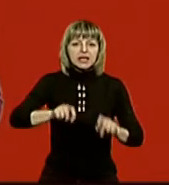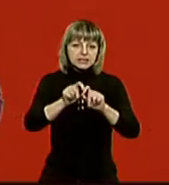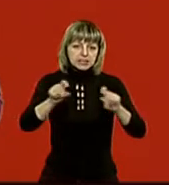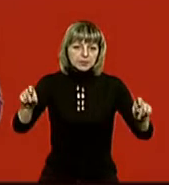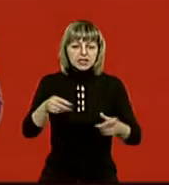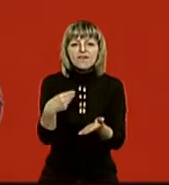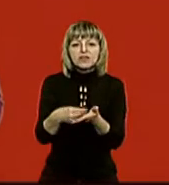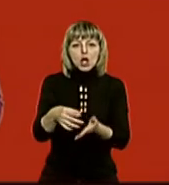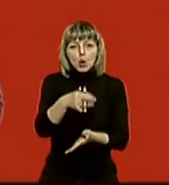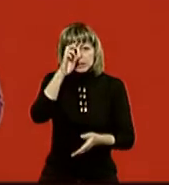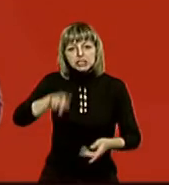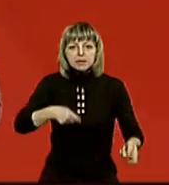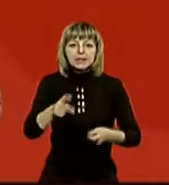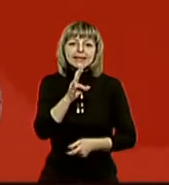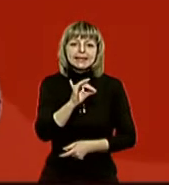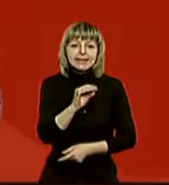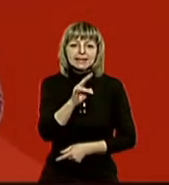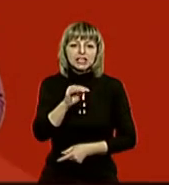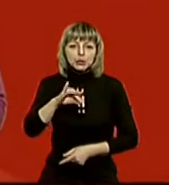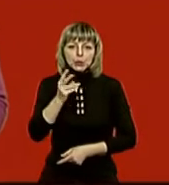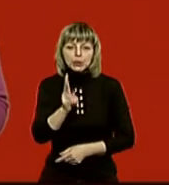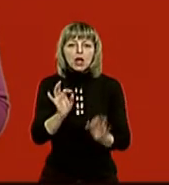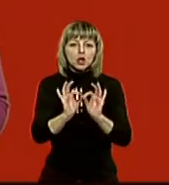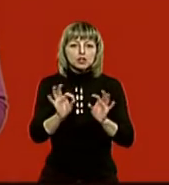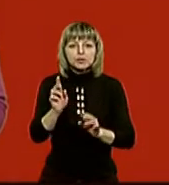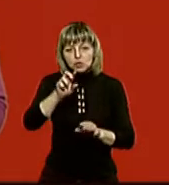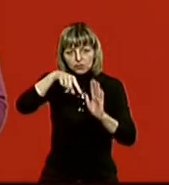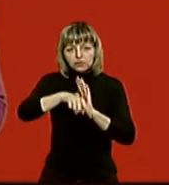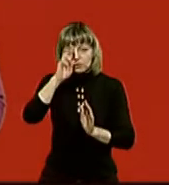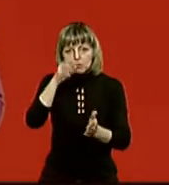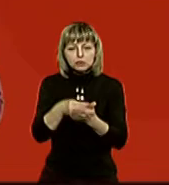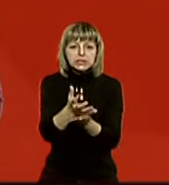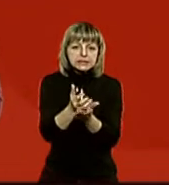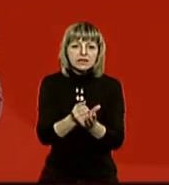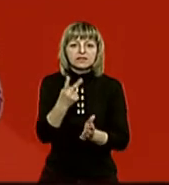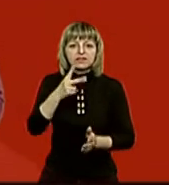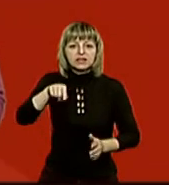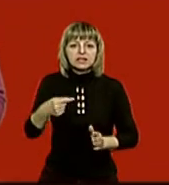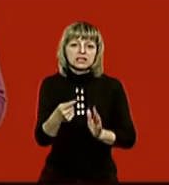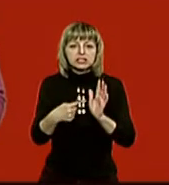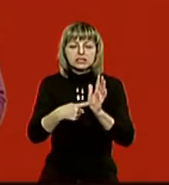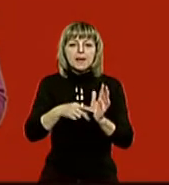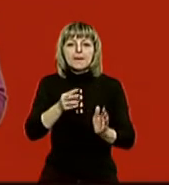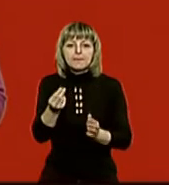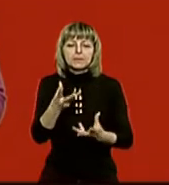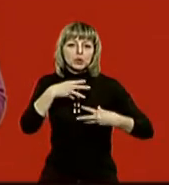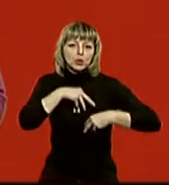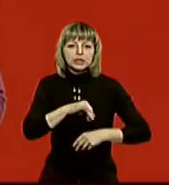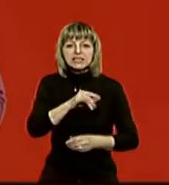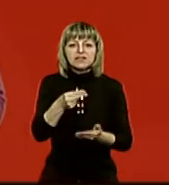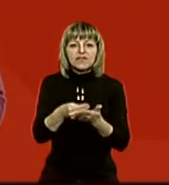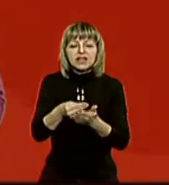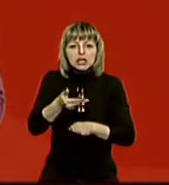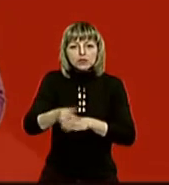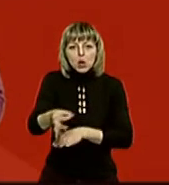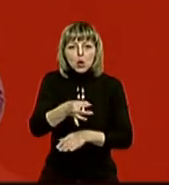фінансів облдержадміністрації Ігор Никитюк розповів, що в бюджеті заклали 6,9 мільярда доходів, із